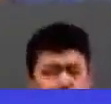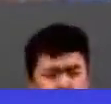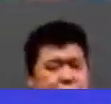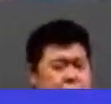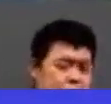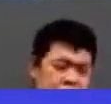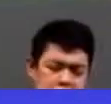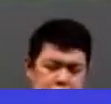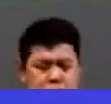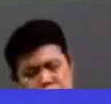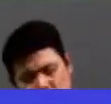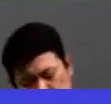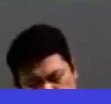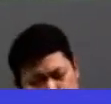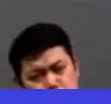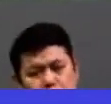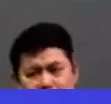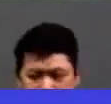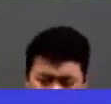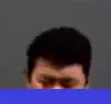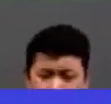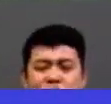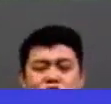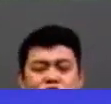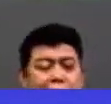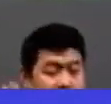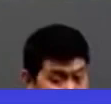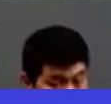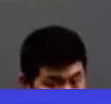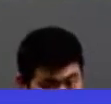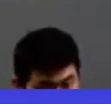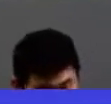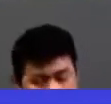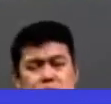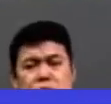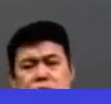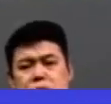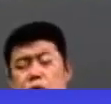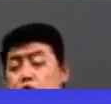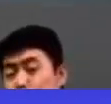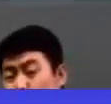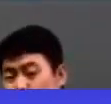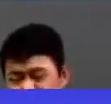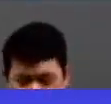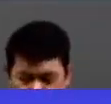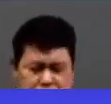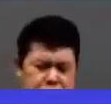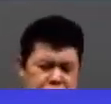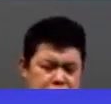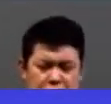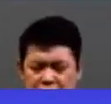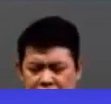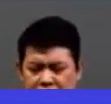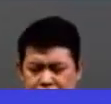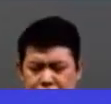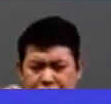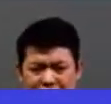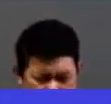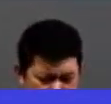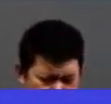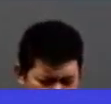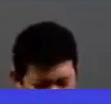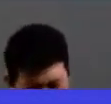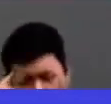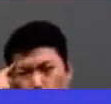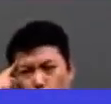ยอะแยะมากมายก็เลือกระบบที่ค่อนข้างที่จะป้องกันตัวเราด้วยที่สำคัญตัวเราก็ต้องป้องกันตัวเองทุกวันนี้ดิ